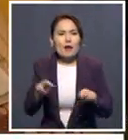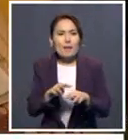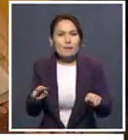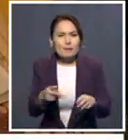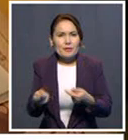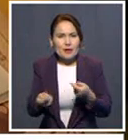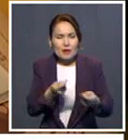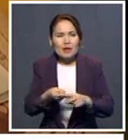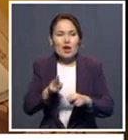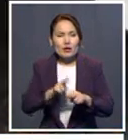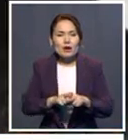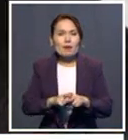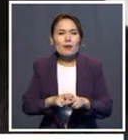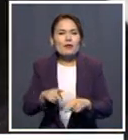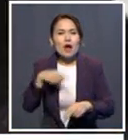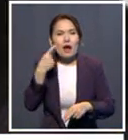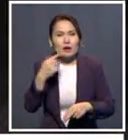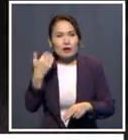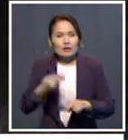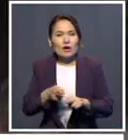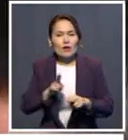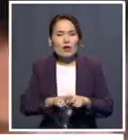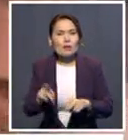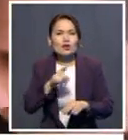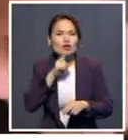шығарып, халықаралық журналистерге бұл мекемелердің